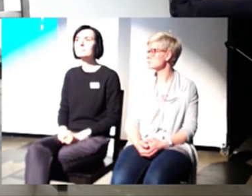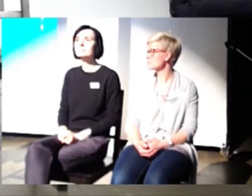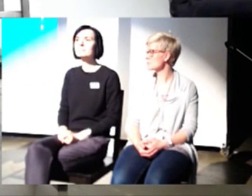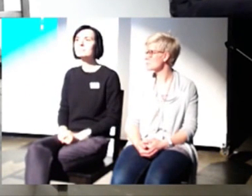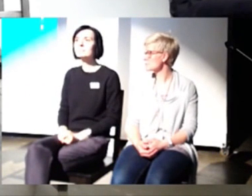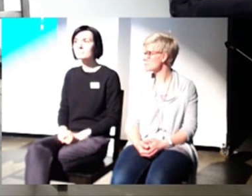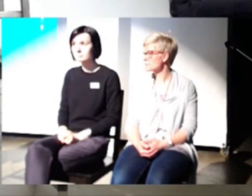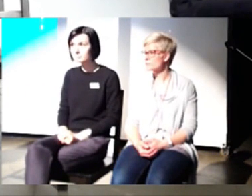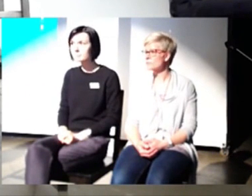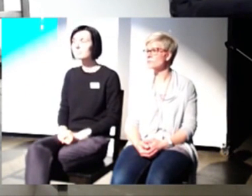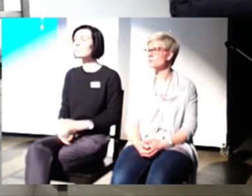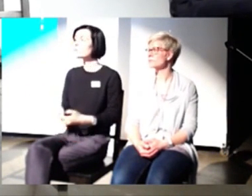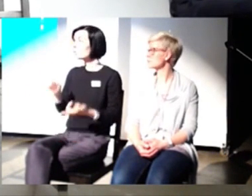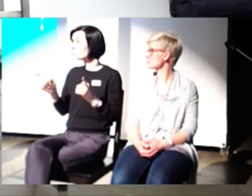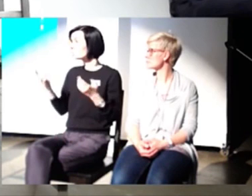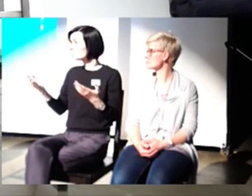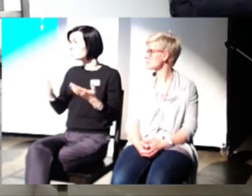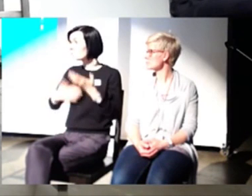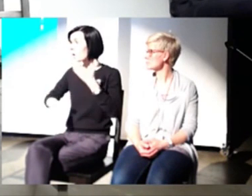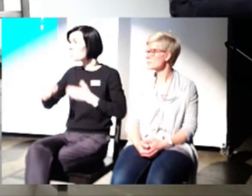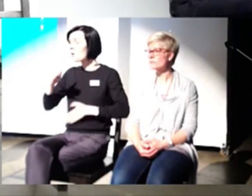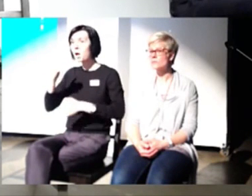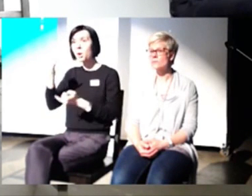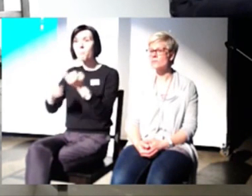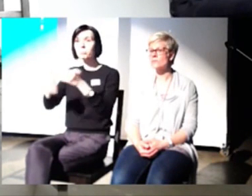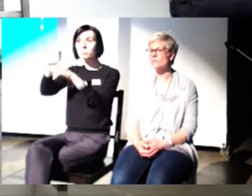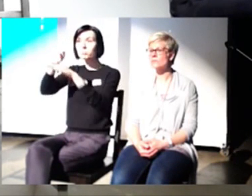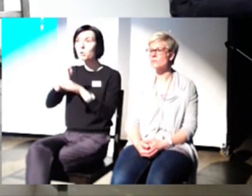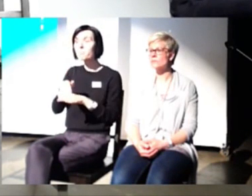toki jos vielä haluaa joku jotain tässä lopuksi todeta,